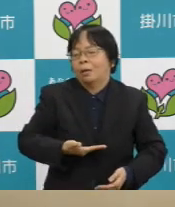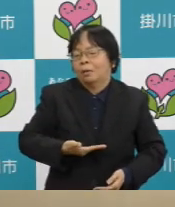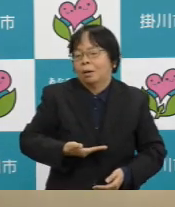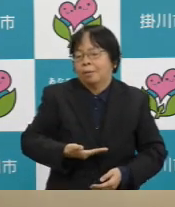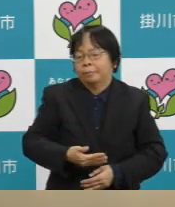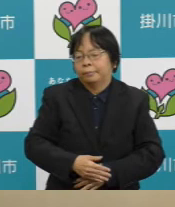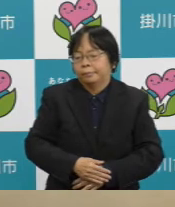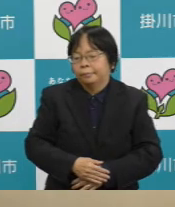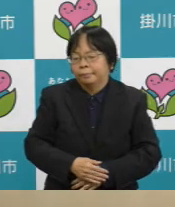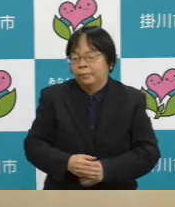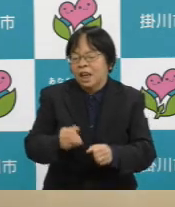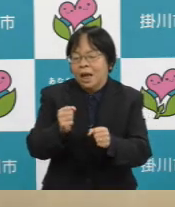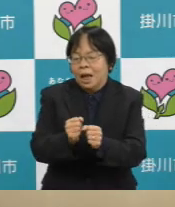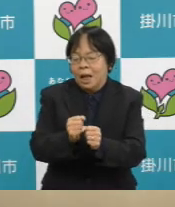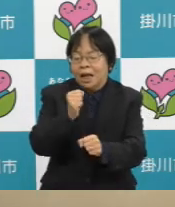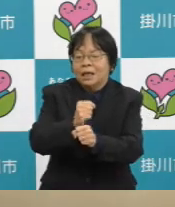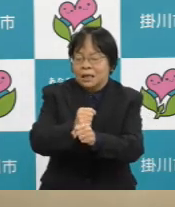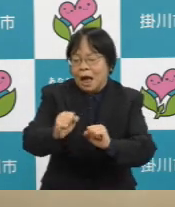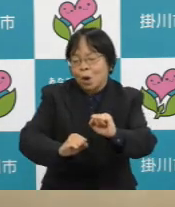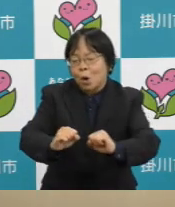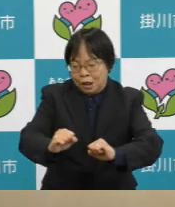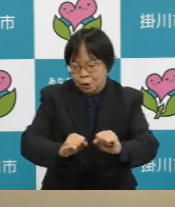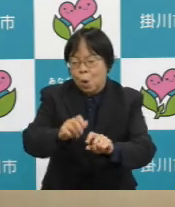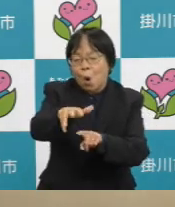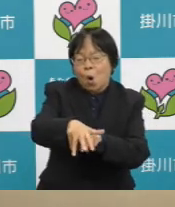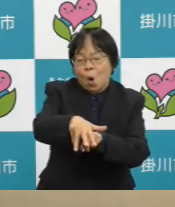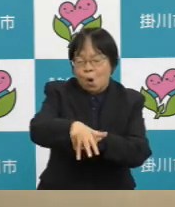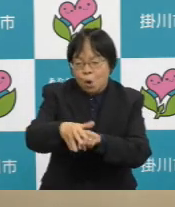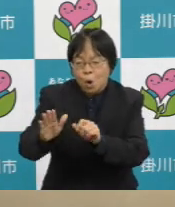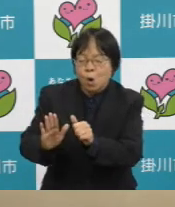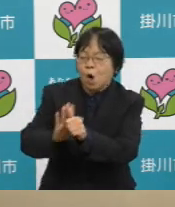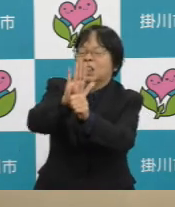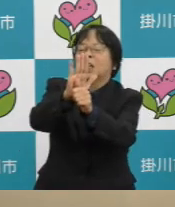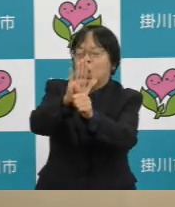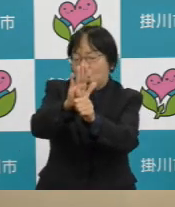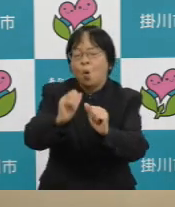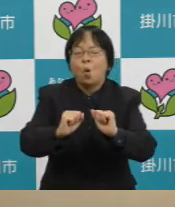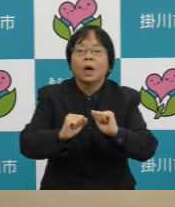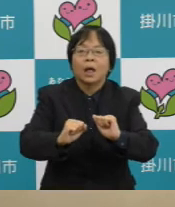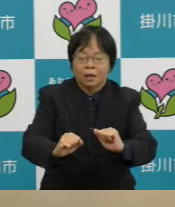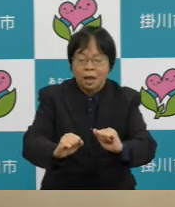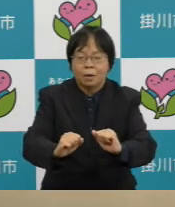産業活動、農業振興が成り立っているわけでありますので、ここはしっかり、